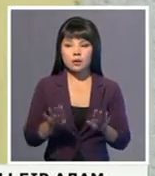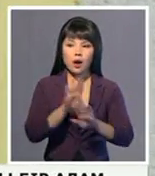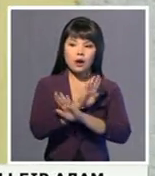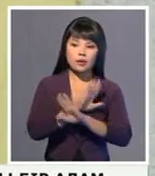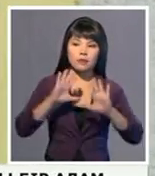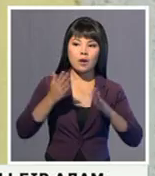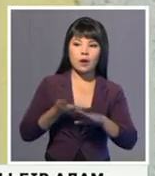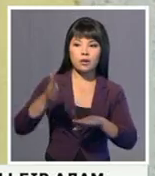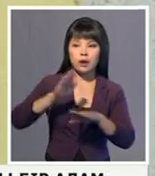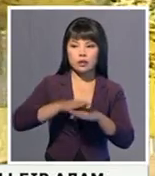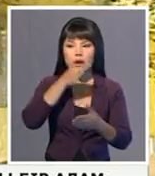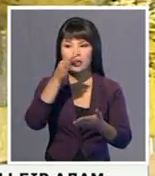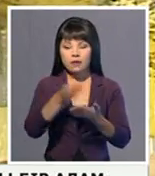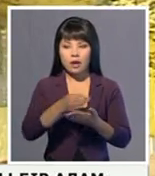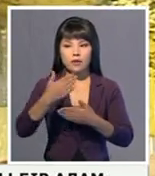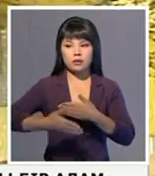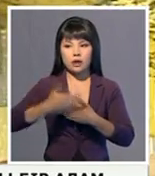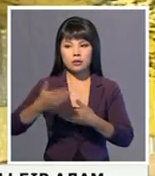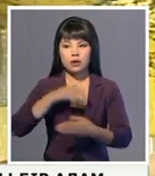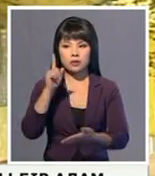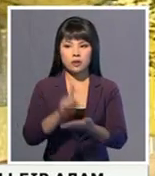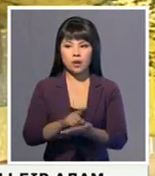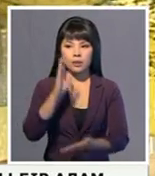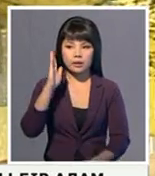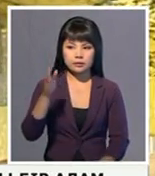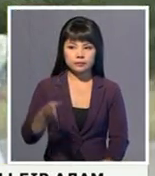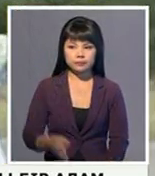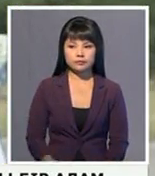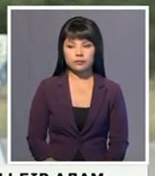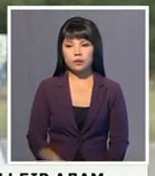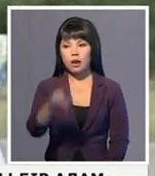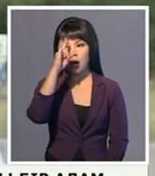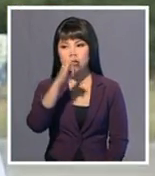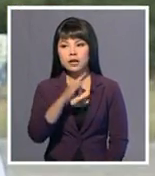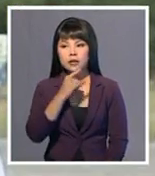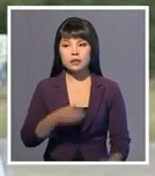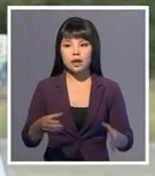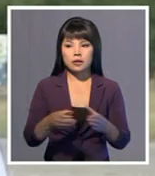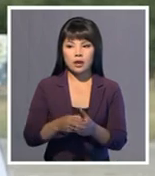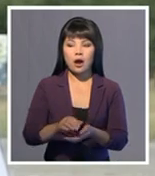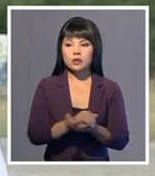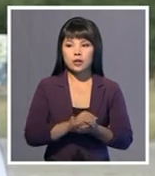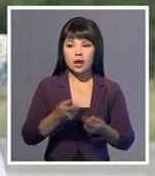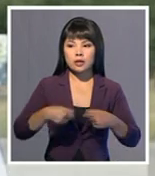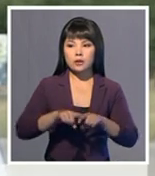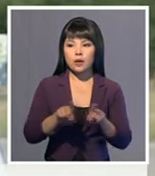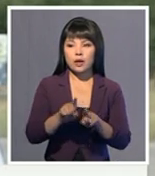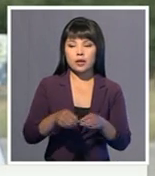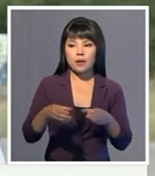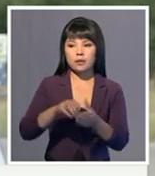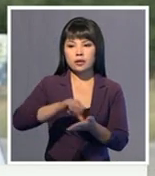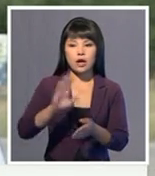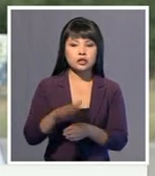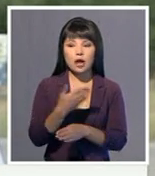салдарларға соқтырған үшін кінәлілер жауапқа тартылуы тиіс. Қазақ жарылыс өнеркәсіп акционерлік қоғамында болған апат кезінде жан жаққа